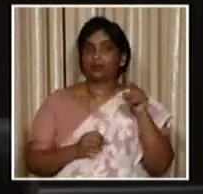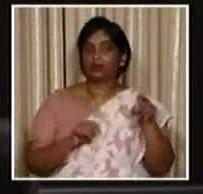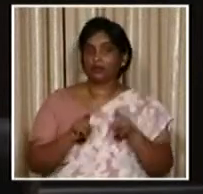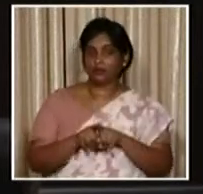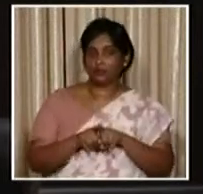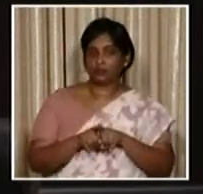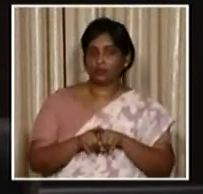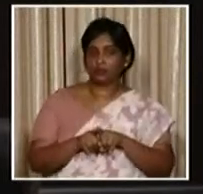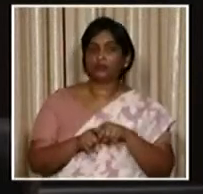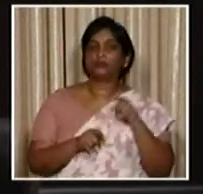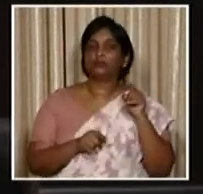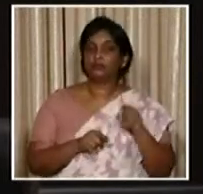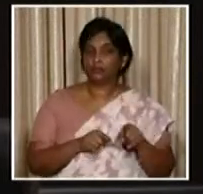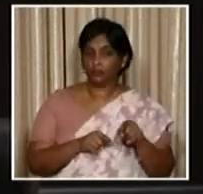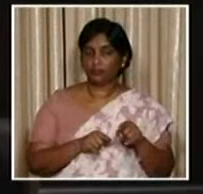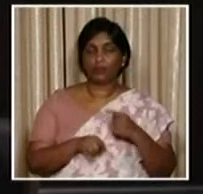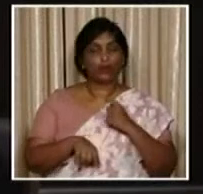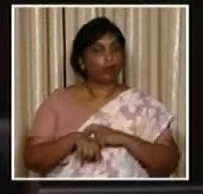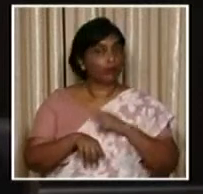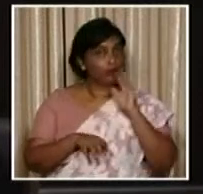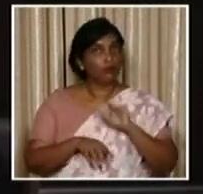වගේම